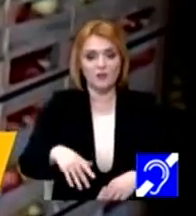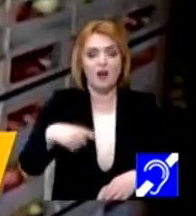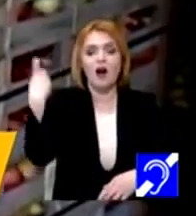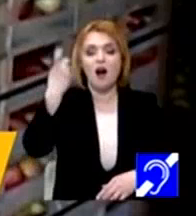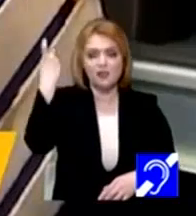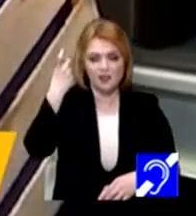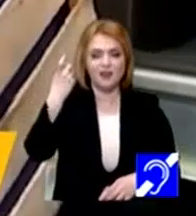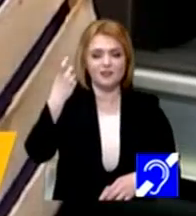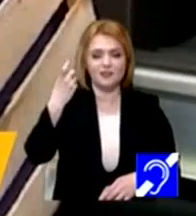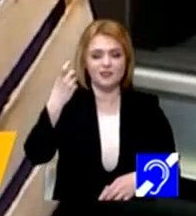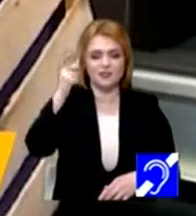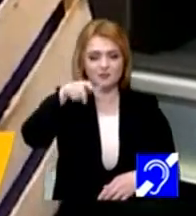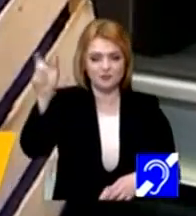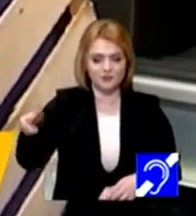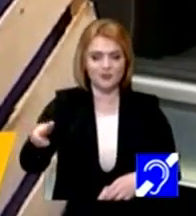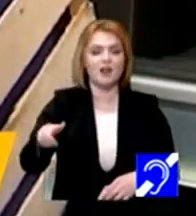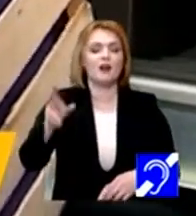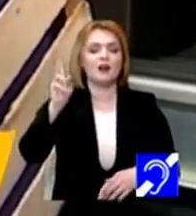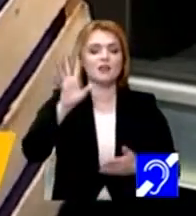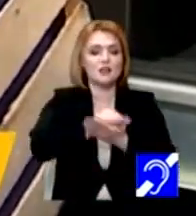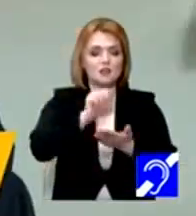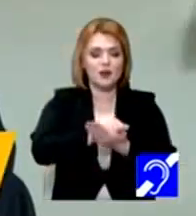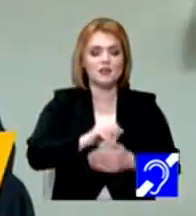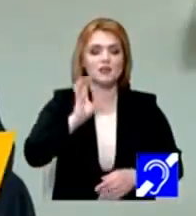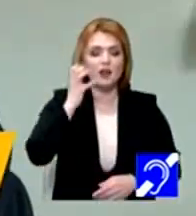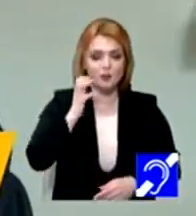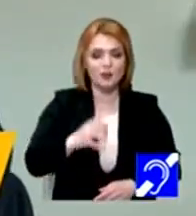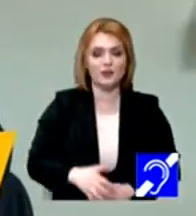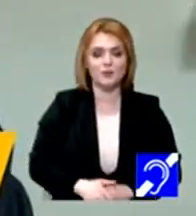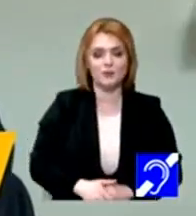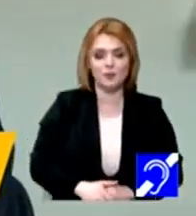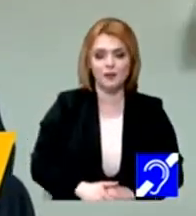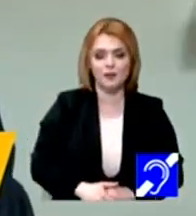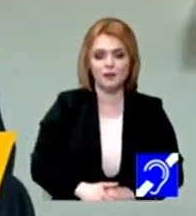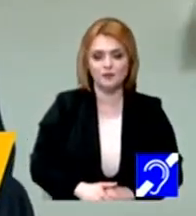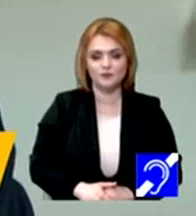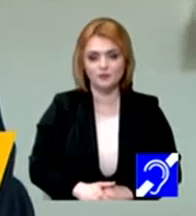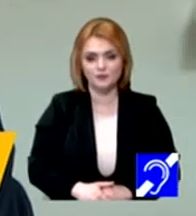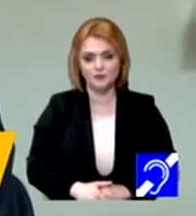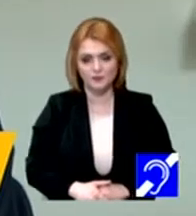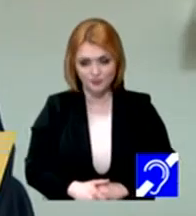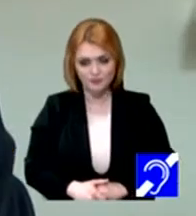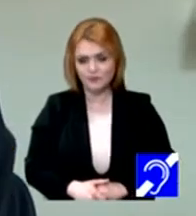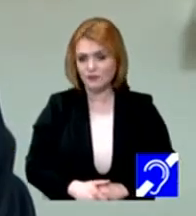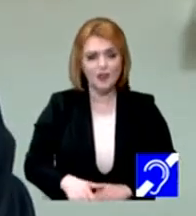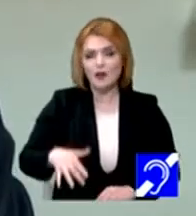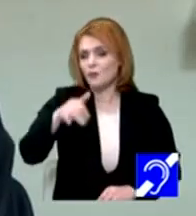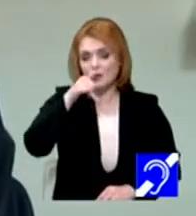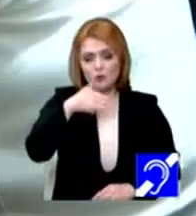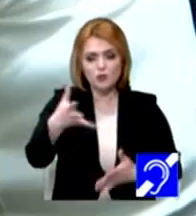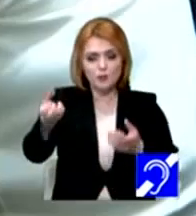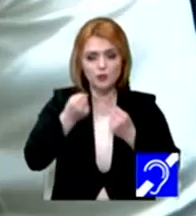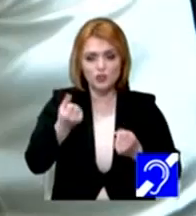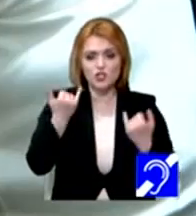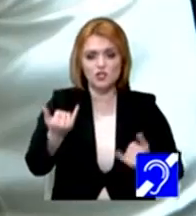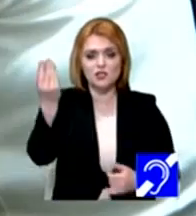se tem că nu vor mai obține banii pentru fructele vândute. Bătaia asupra Rusiei va fi destul de dură din partea Occidentului și atunci inflația o